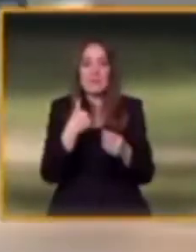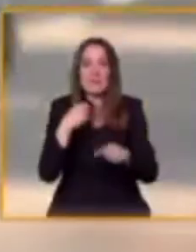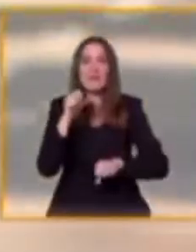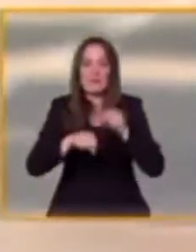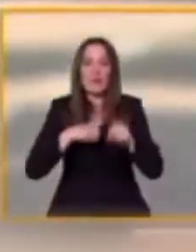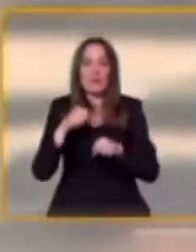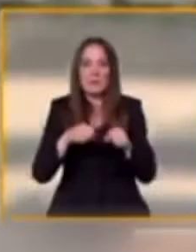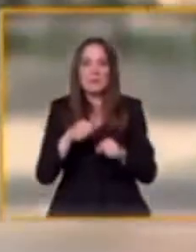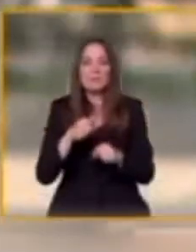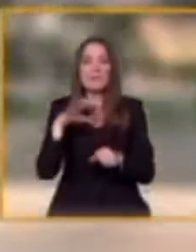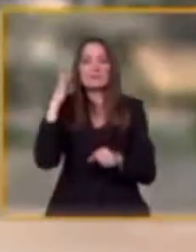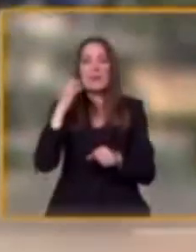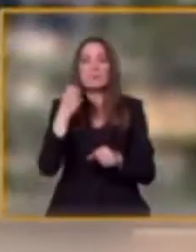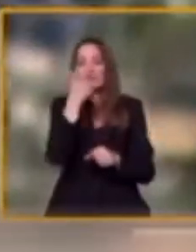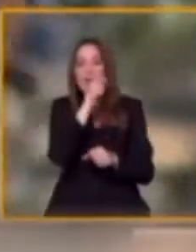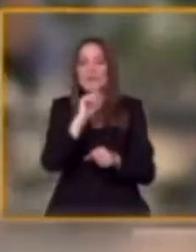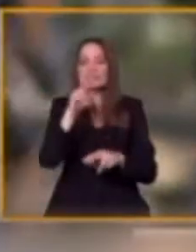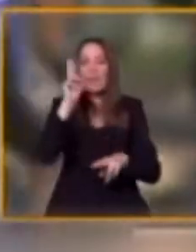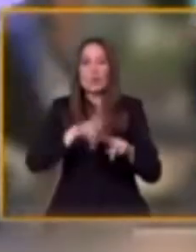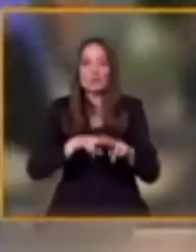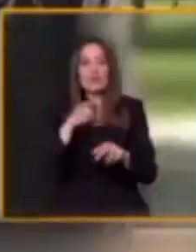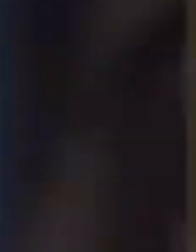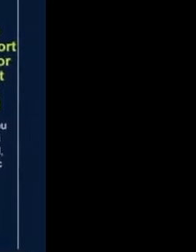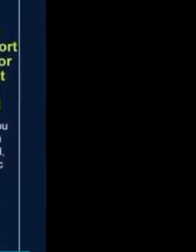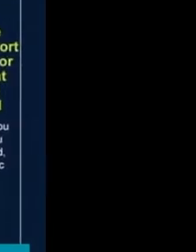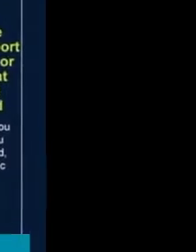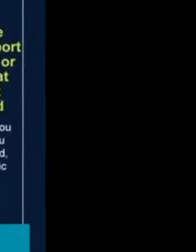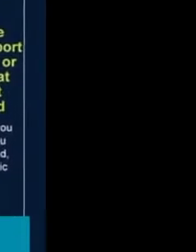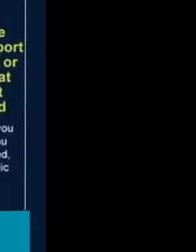što nismo možda se odlučili na tako nešto.